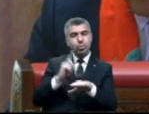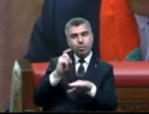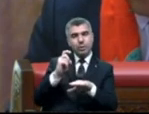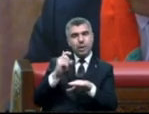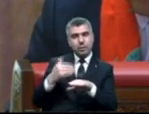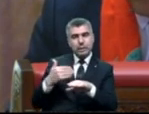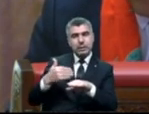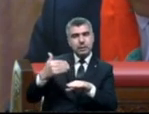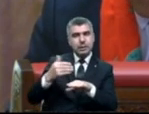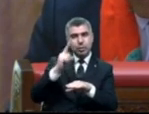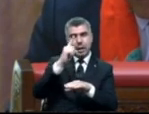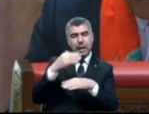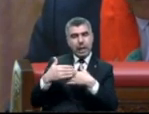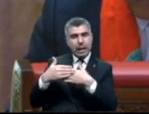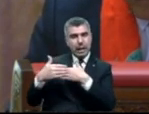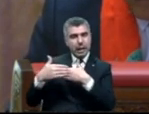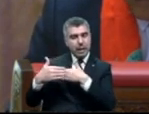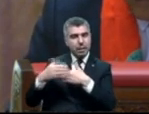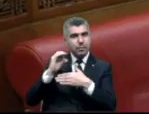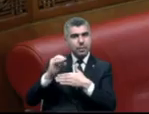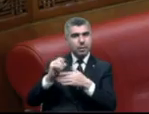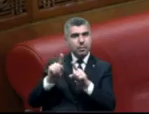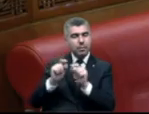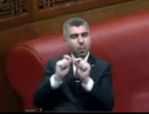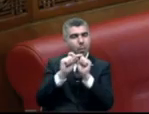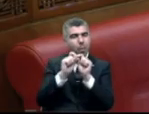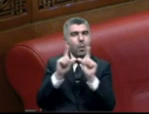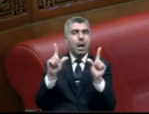المقبلة من أجل توحيد التدخل وفق رؤية